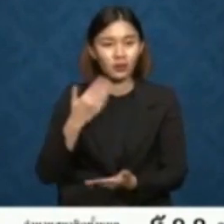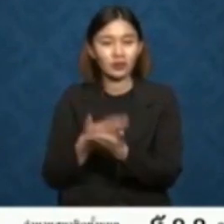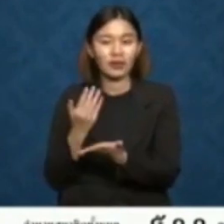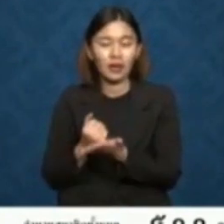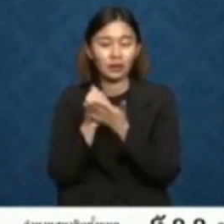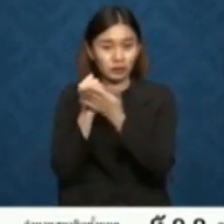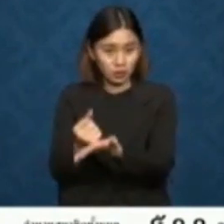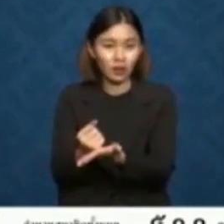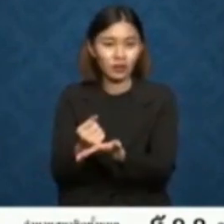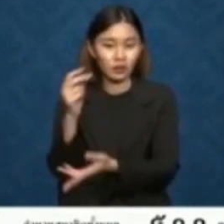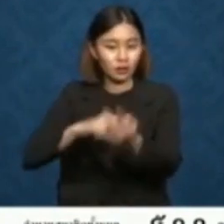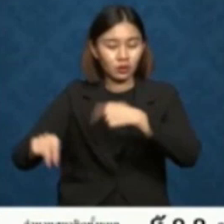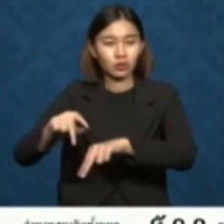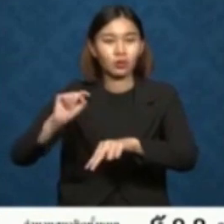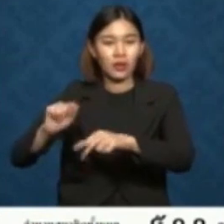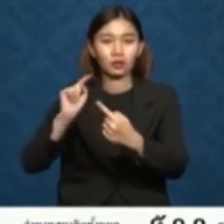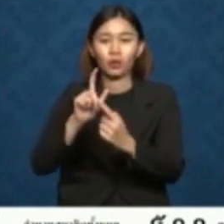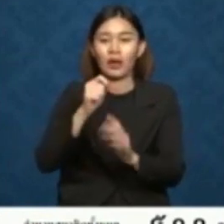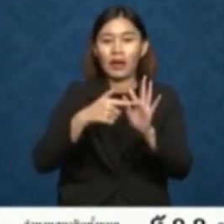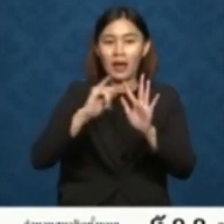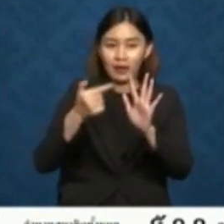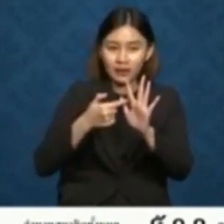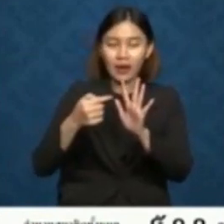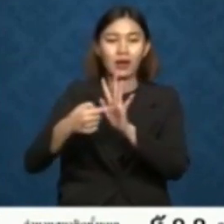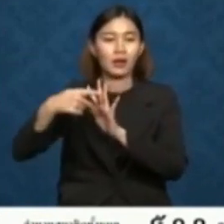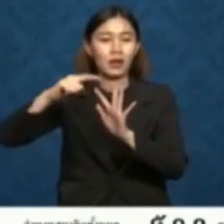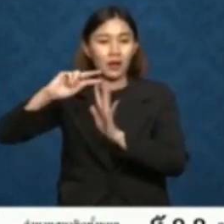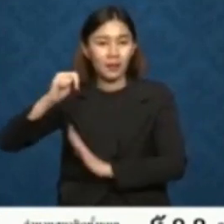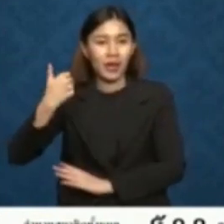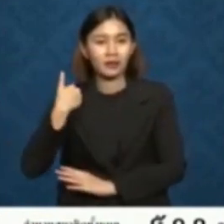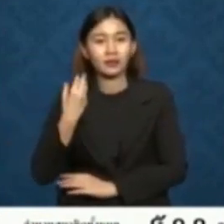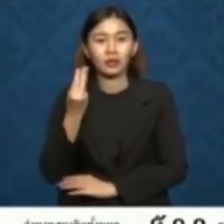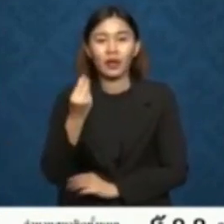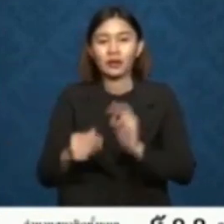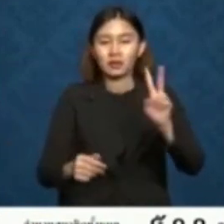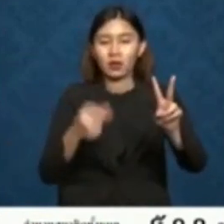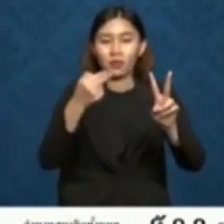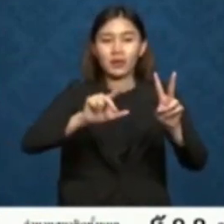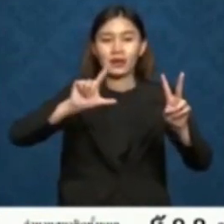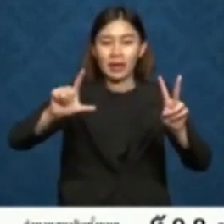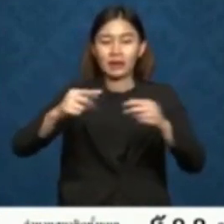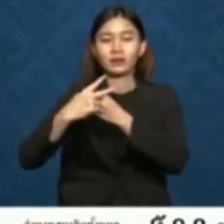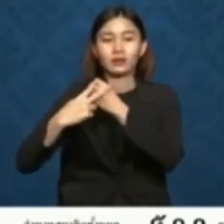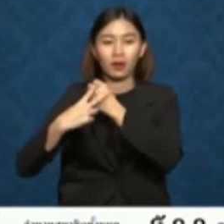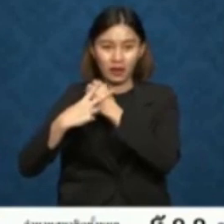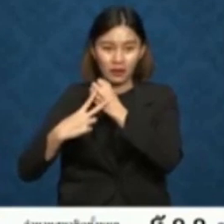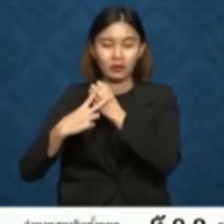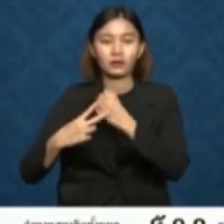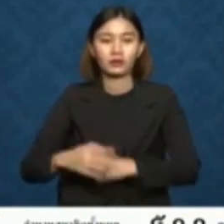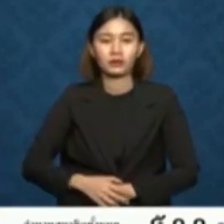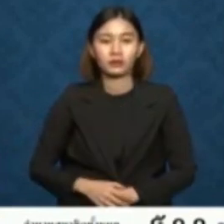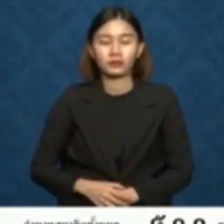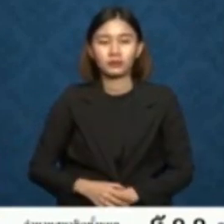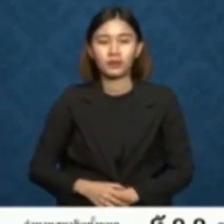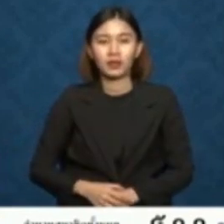ษที่ต้องชดใช้นะครับทั้งทางอาญาแล้วก็ทางแพ่งสูงถึง 20,000 ล้าน